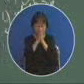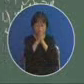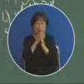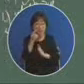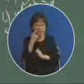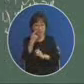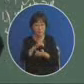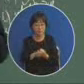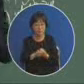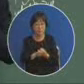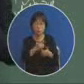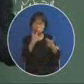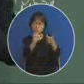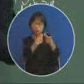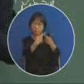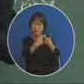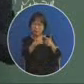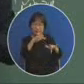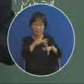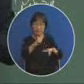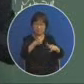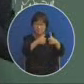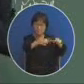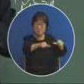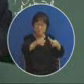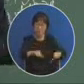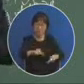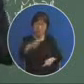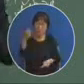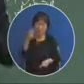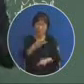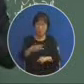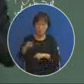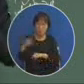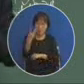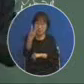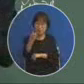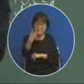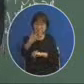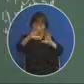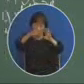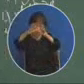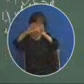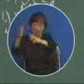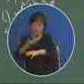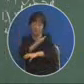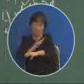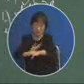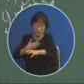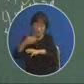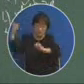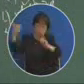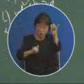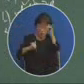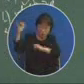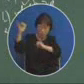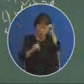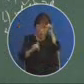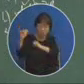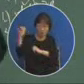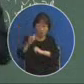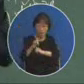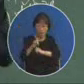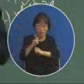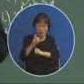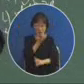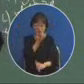230개 나라 이 제자들이 몰려오는 걸 기도하면서 성전 건축 기도하세요. Starting now, pray for church construction